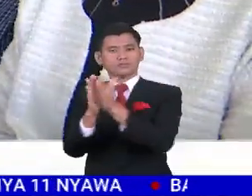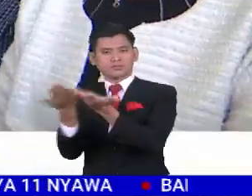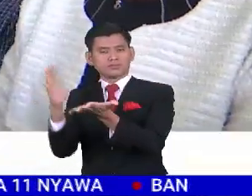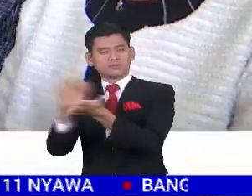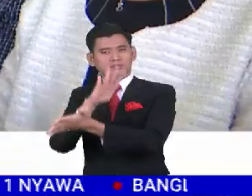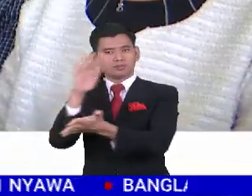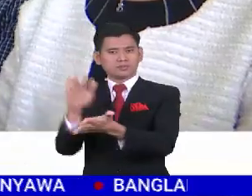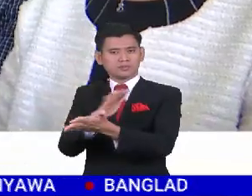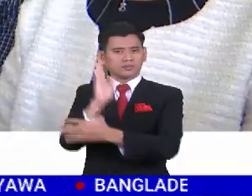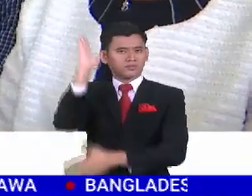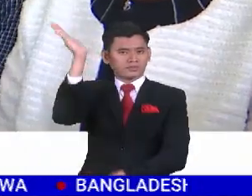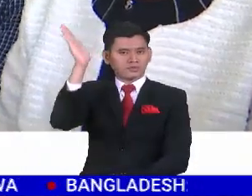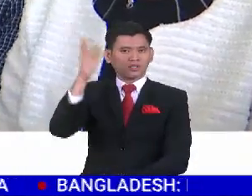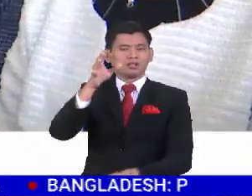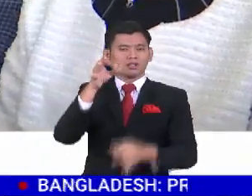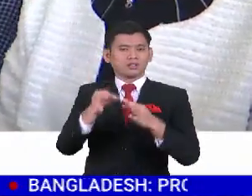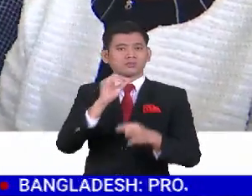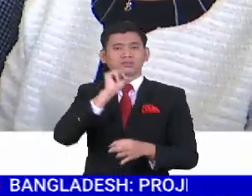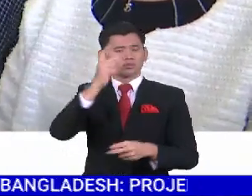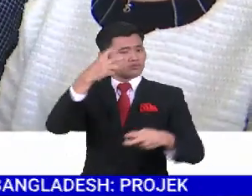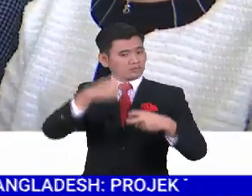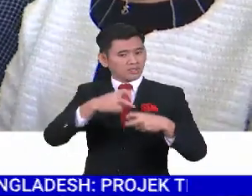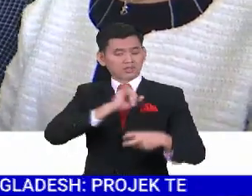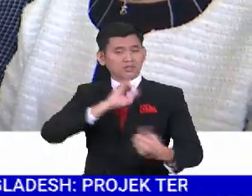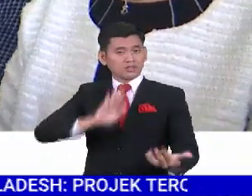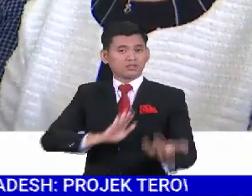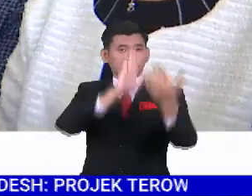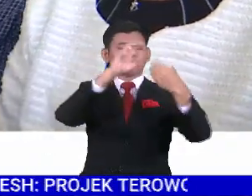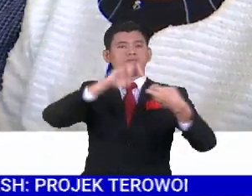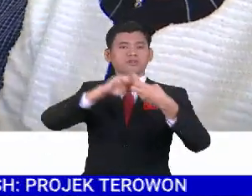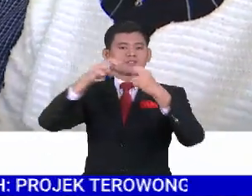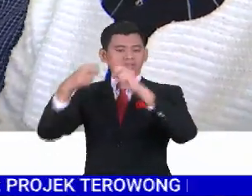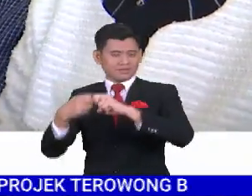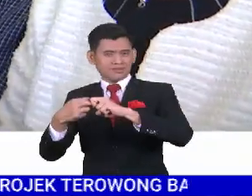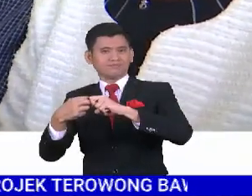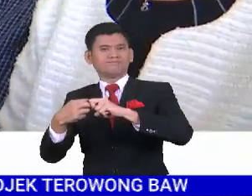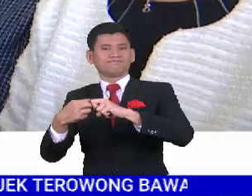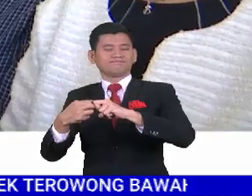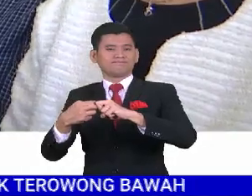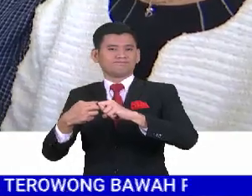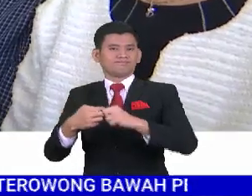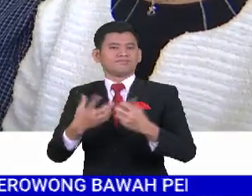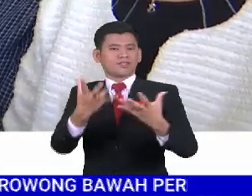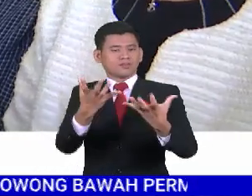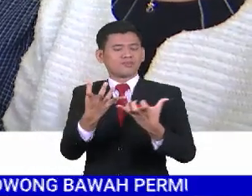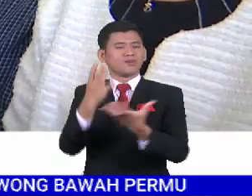kalau tidak memang susah Sebab saya pun menghadapi masalah hp pun pakai